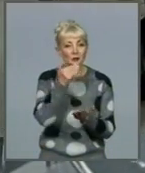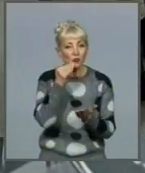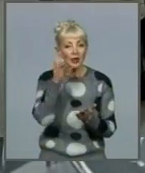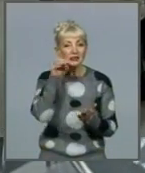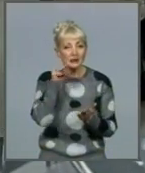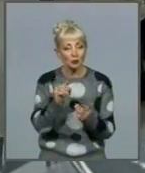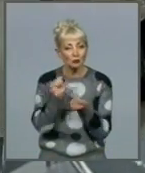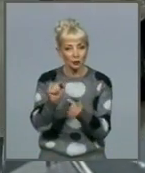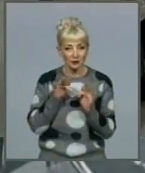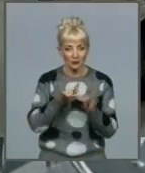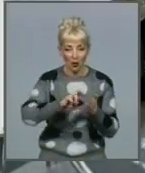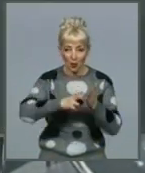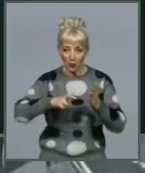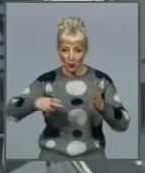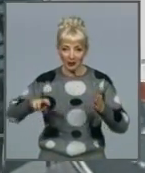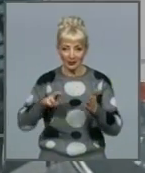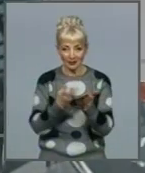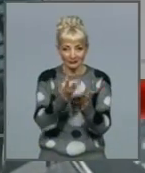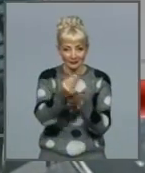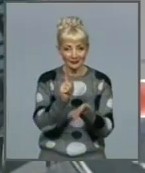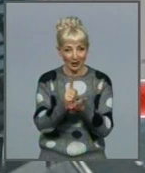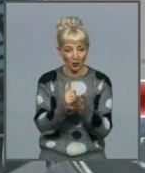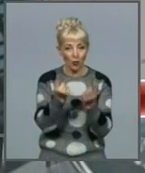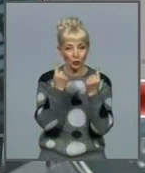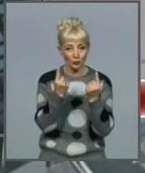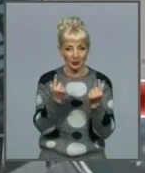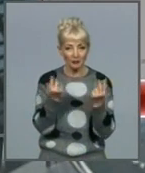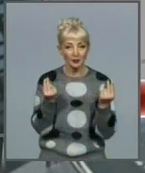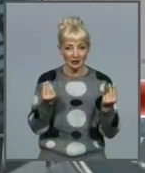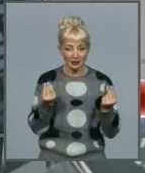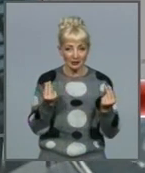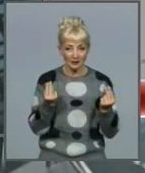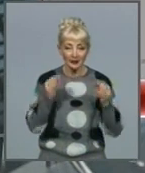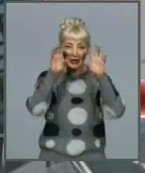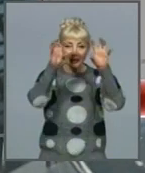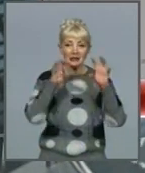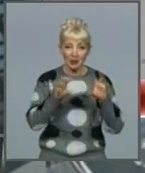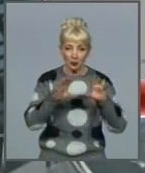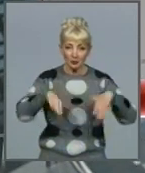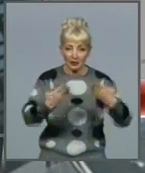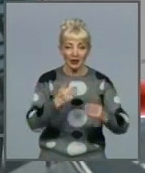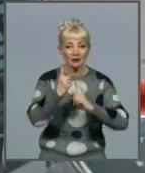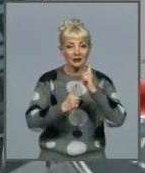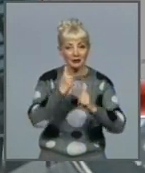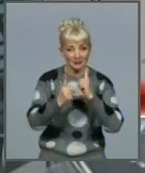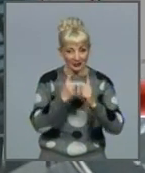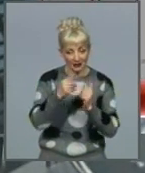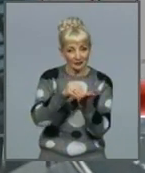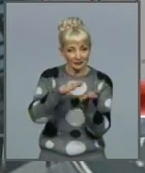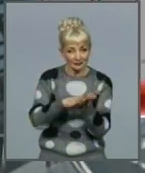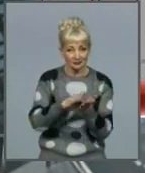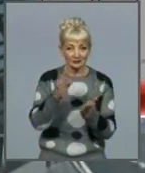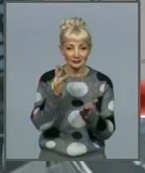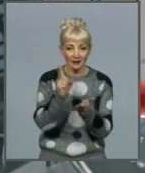ухилення оподаткування великим бізнесом. Закони вносять зміни в адміністрування податками. Зокрема, вводять